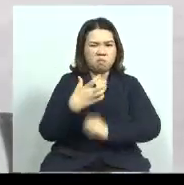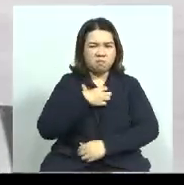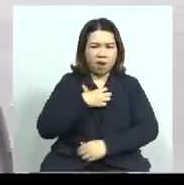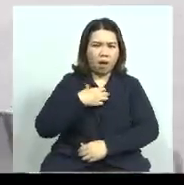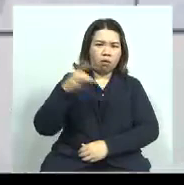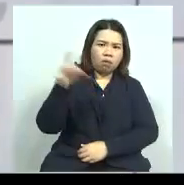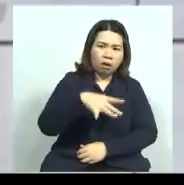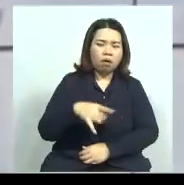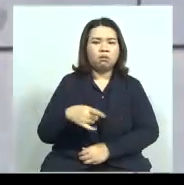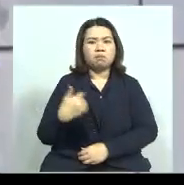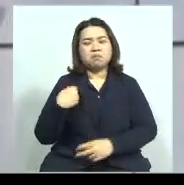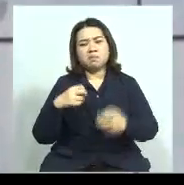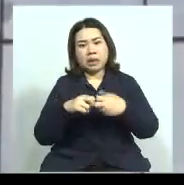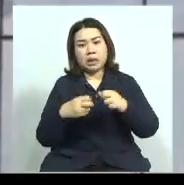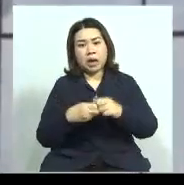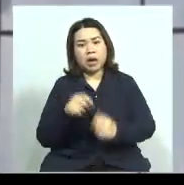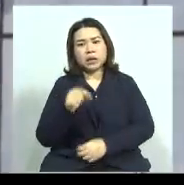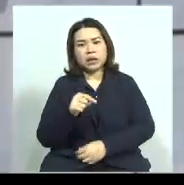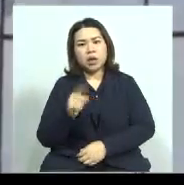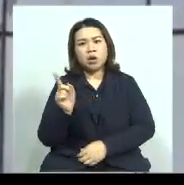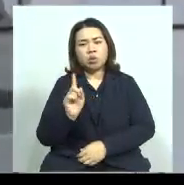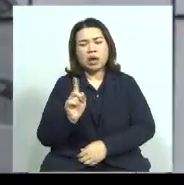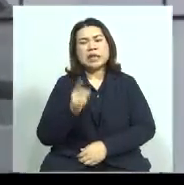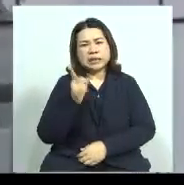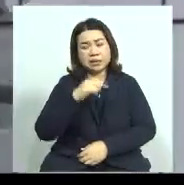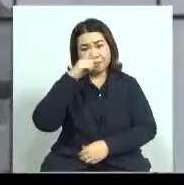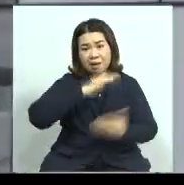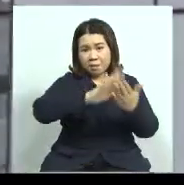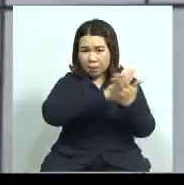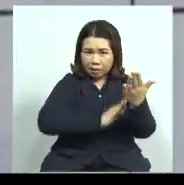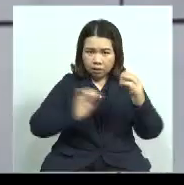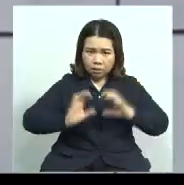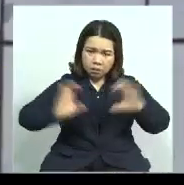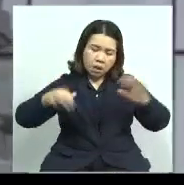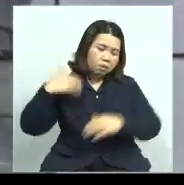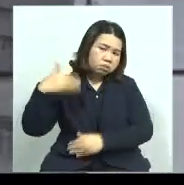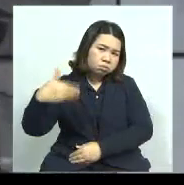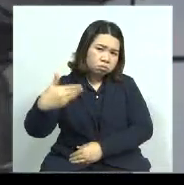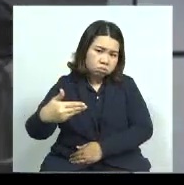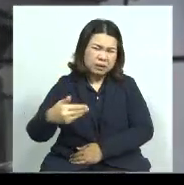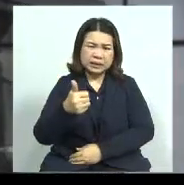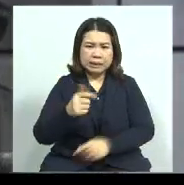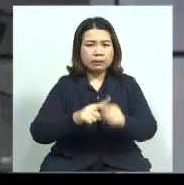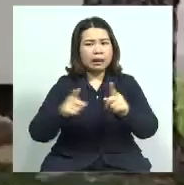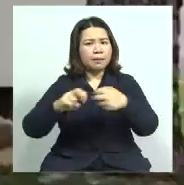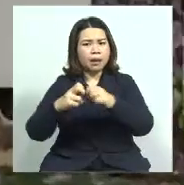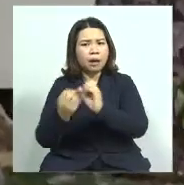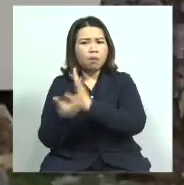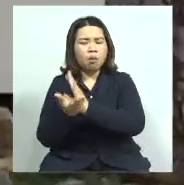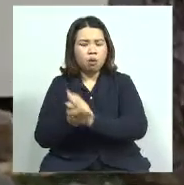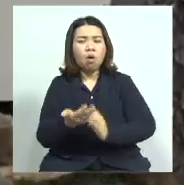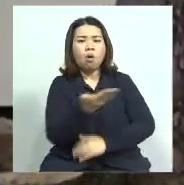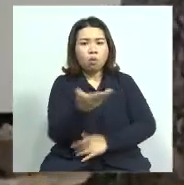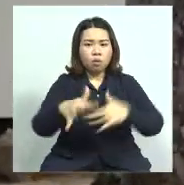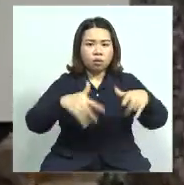ถานการณ์ก่อเหตุรุนแรงขึ้นในช่วงนี้ช่วงที่ประเทศชาติรัฐบาลกำลังเดินหน้าด้วยดีขอให้ประชาชนอย่าตื่นตระ